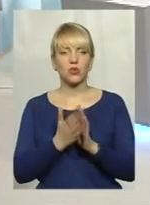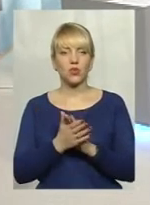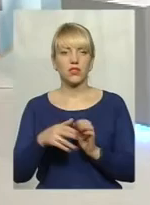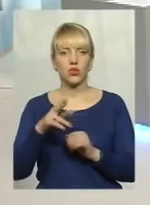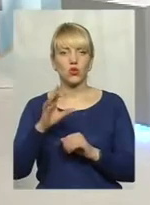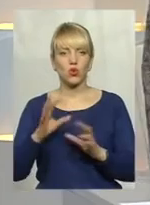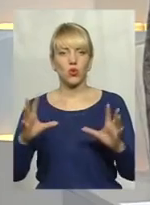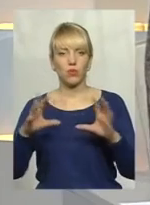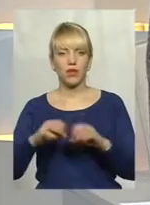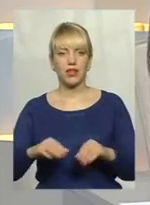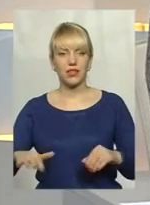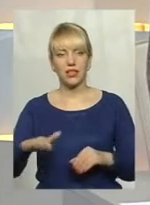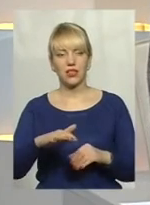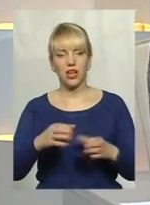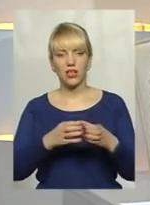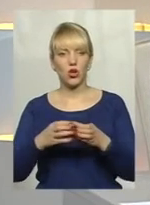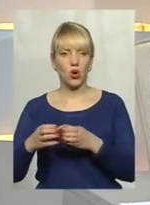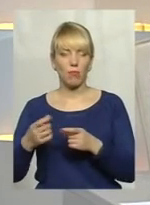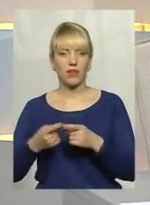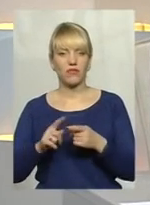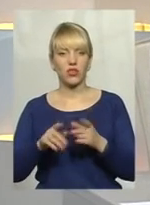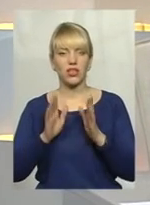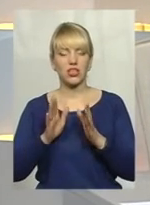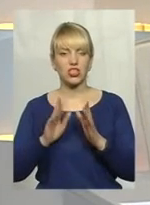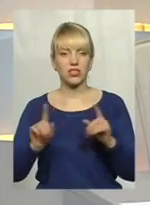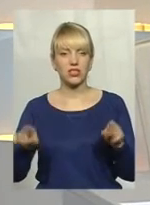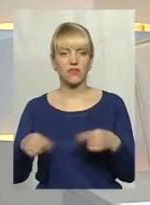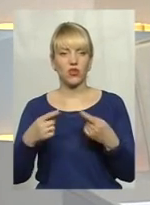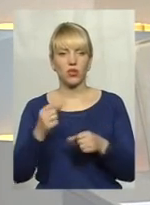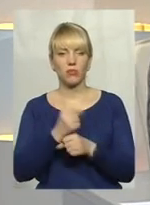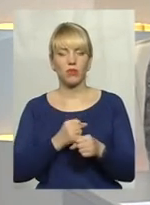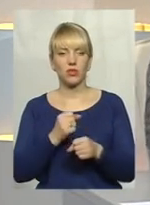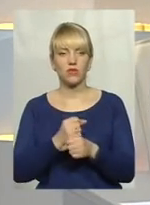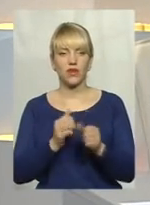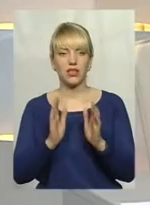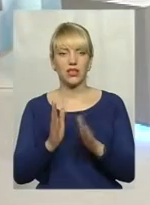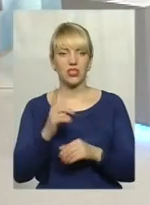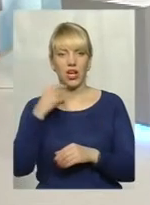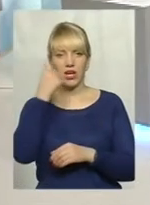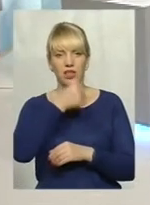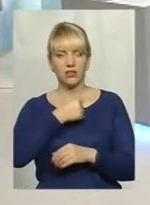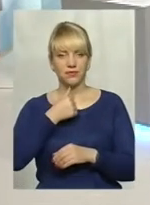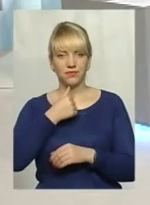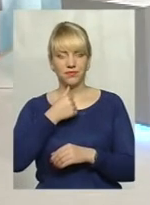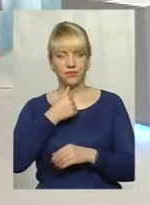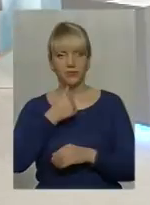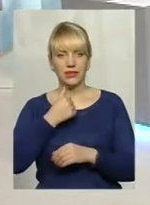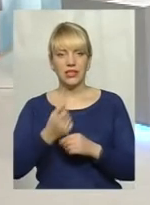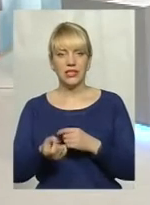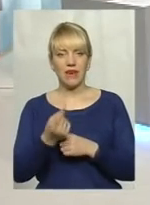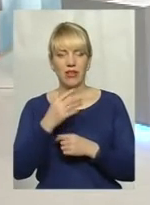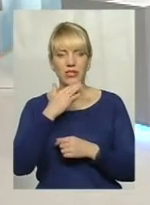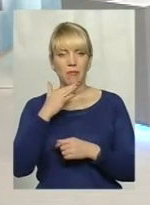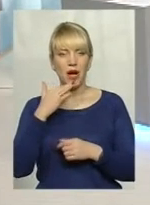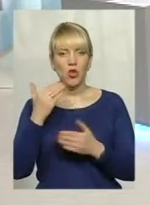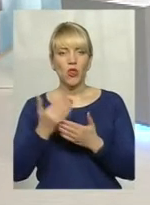щодо об'єднаних територіальних громад? Вони лише створені, пропрацювали лише рік. З'явилося